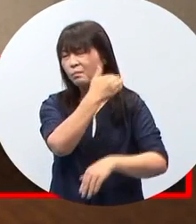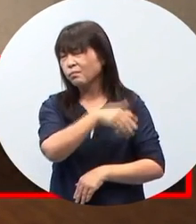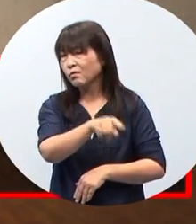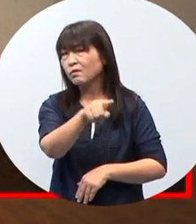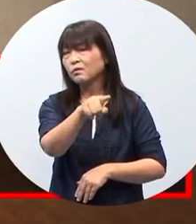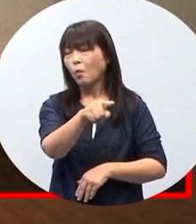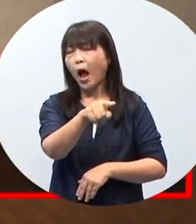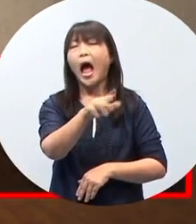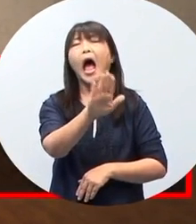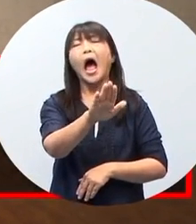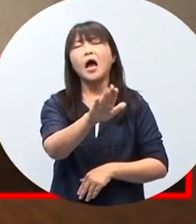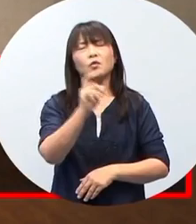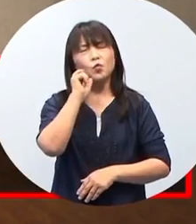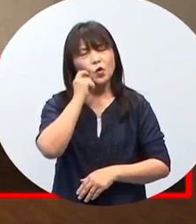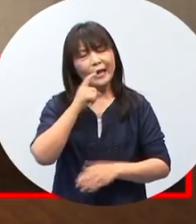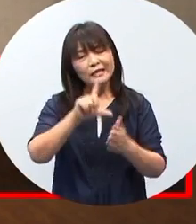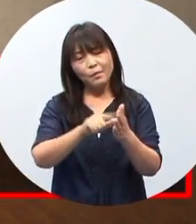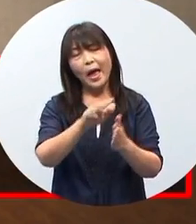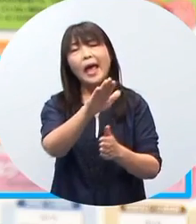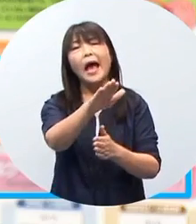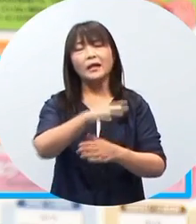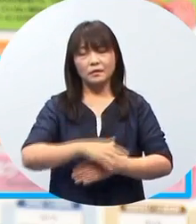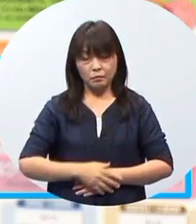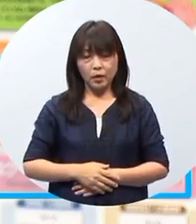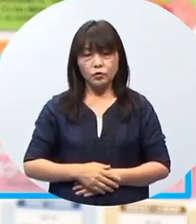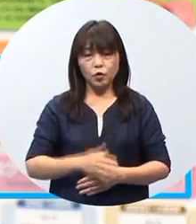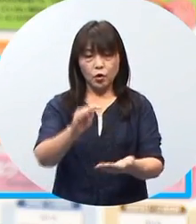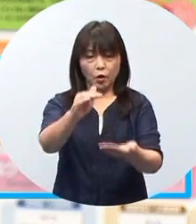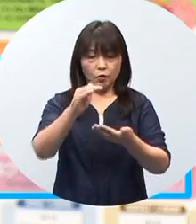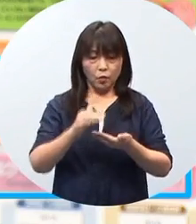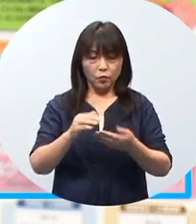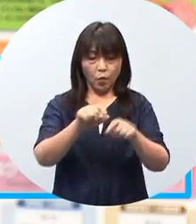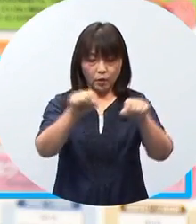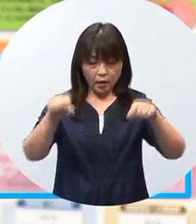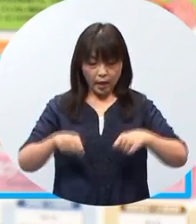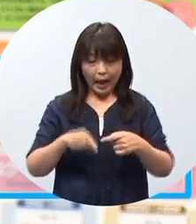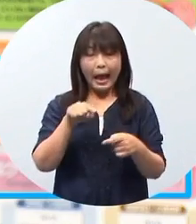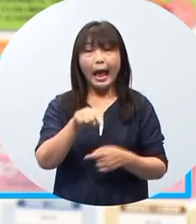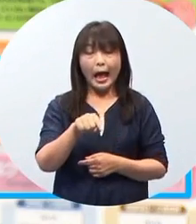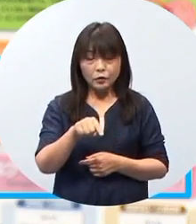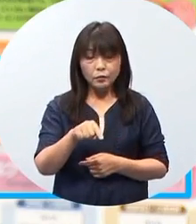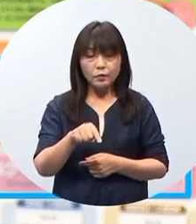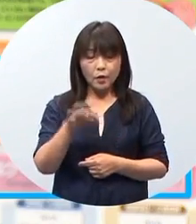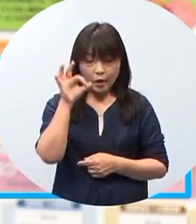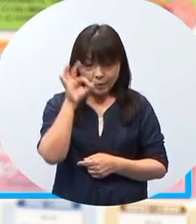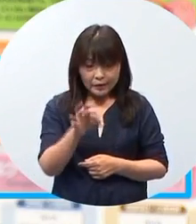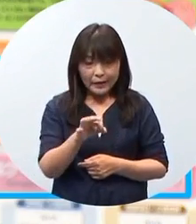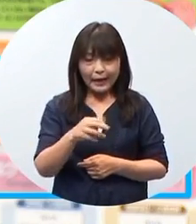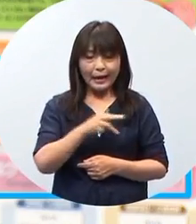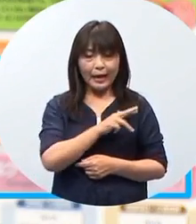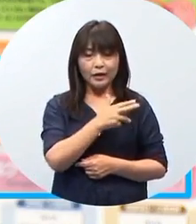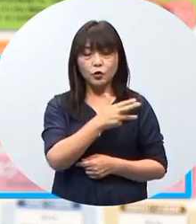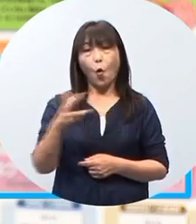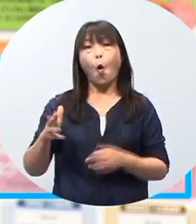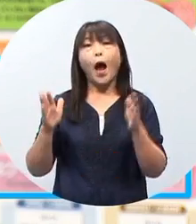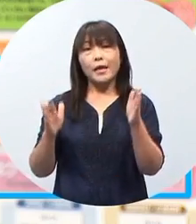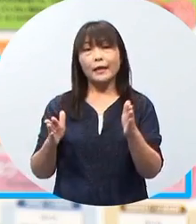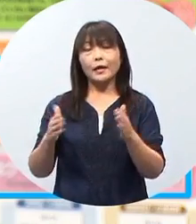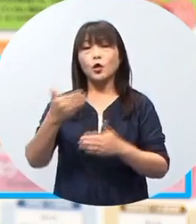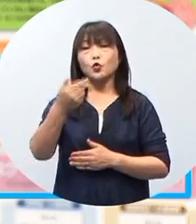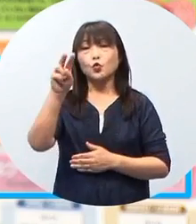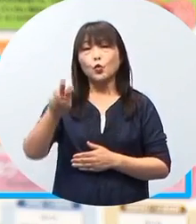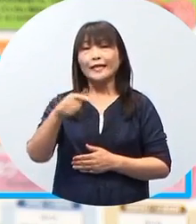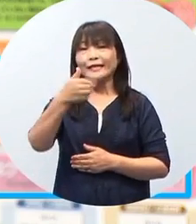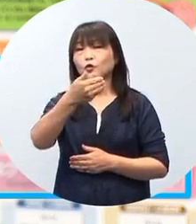か難しいケースもありますので、届いて契約書が入っていたらその書類を見てから8日以内ですとクーリングオ